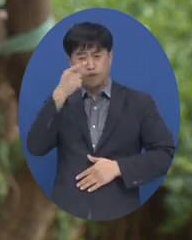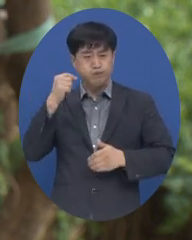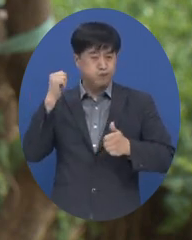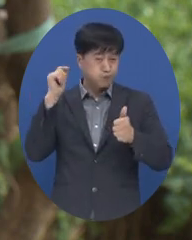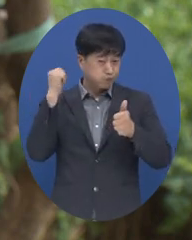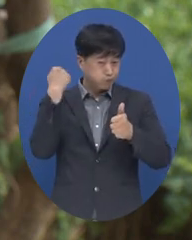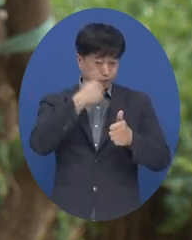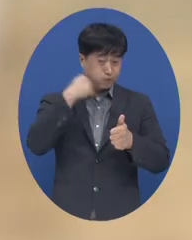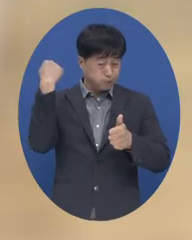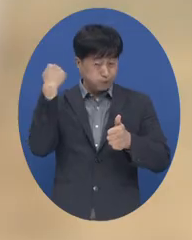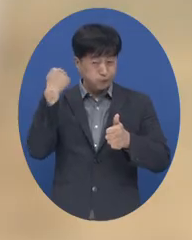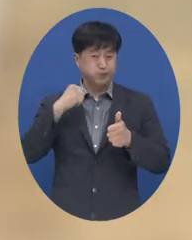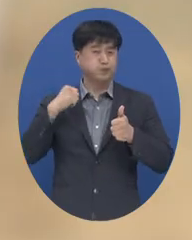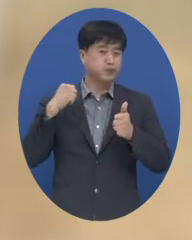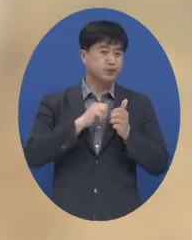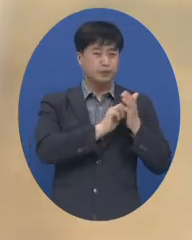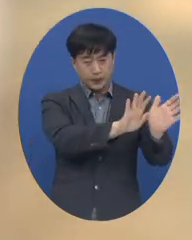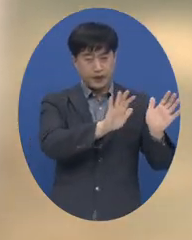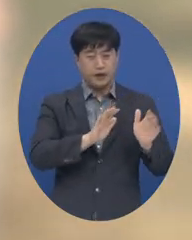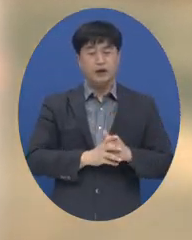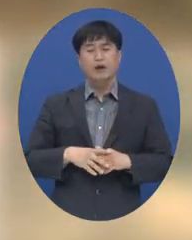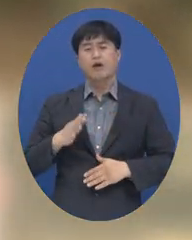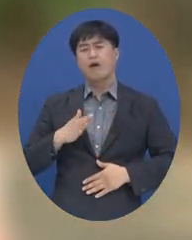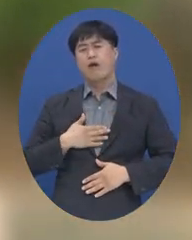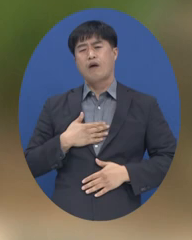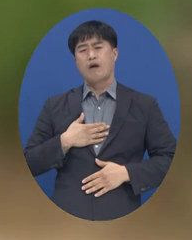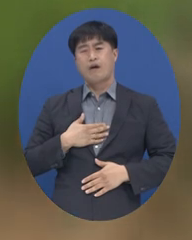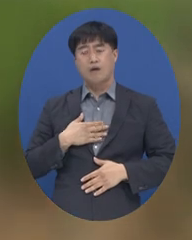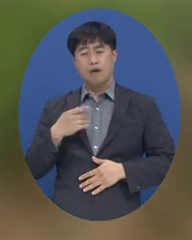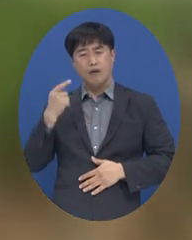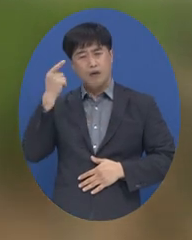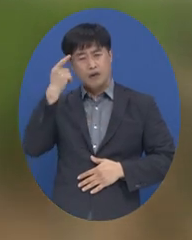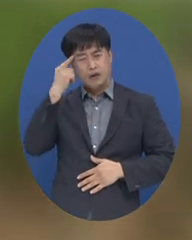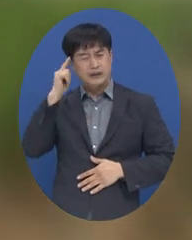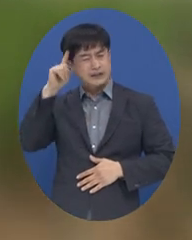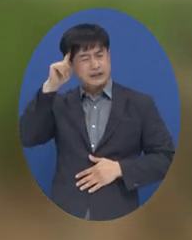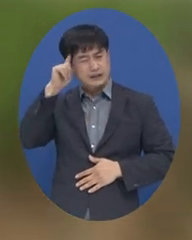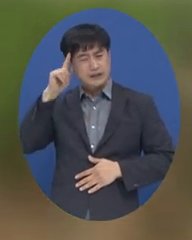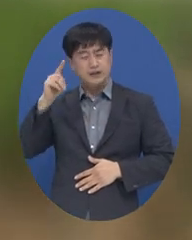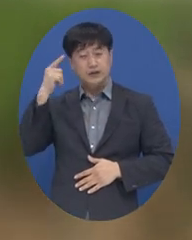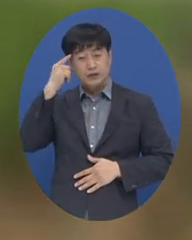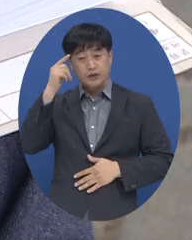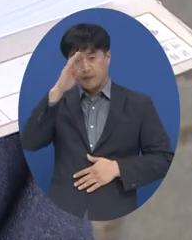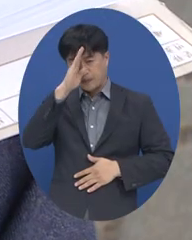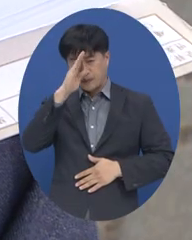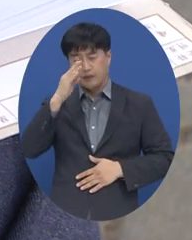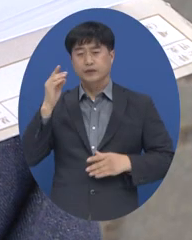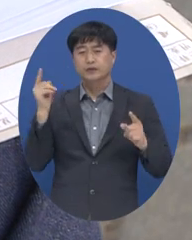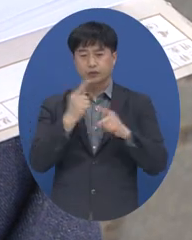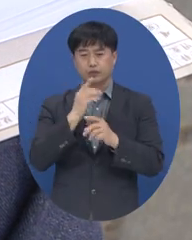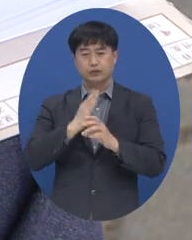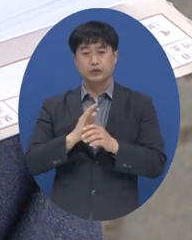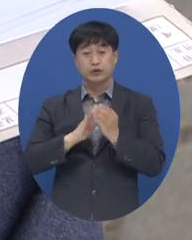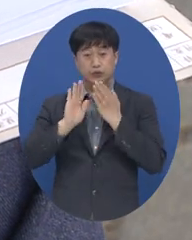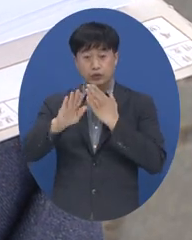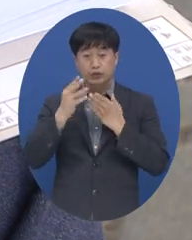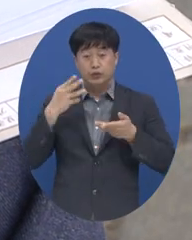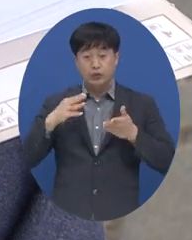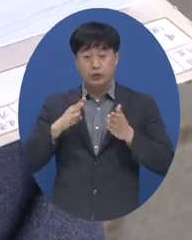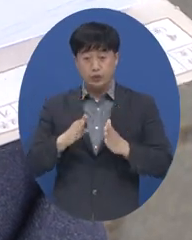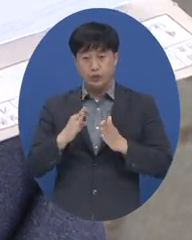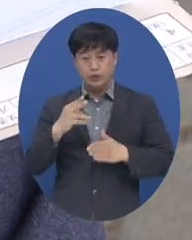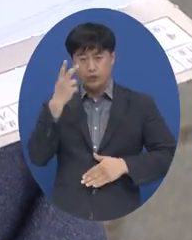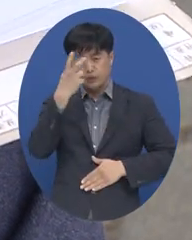주장했습니다 이 일로 정신은 트라우마 에 시달려 정신과 치료를 받고 있습니다 이후 경기도 경비 노동자